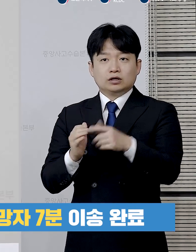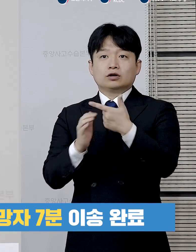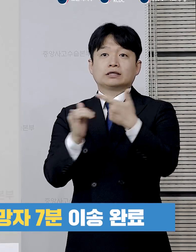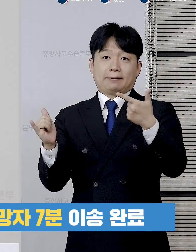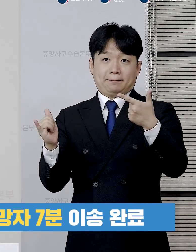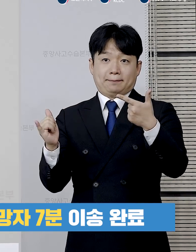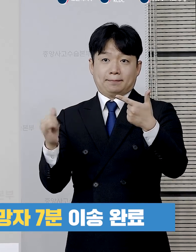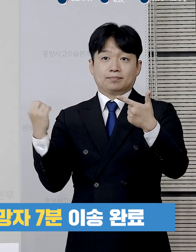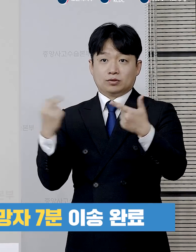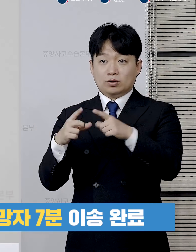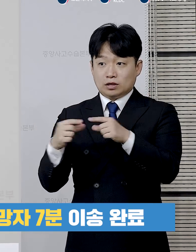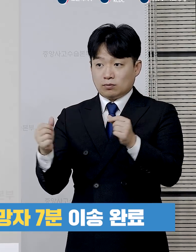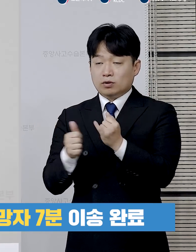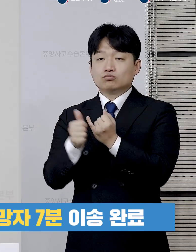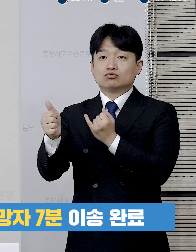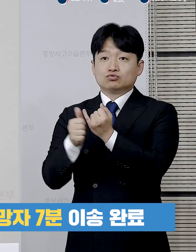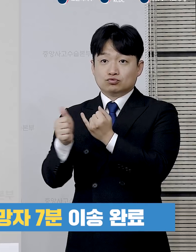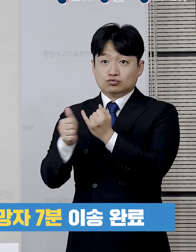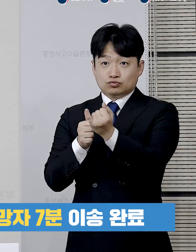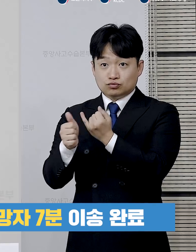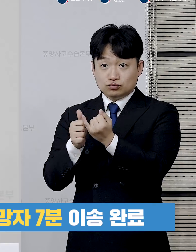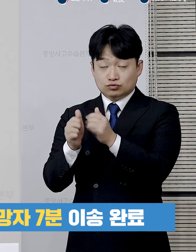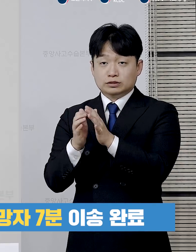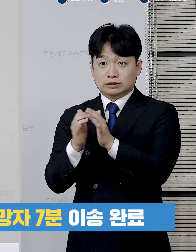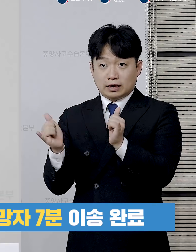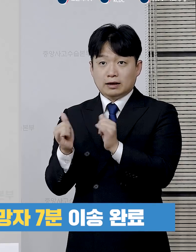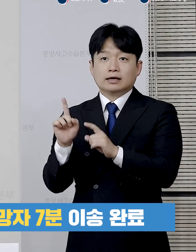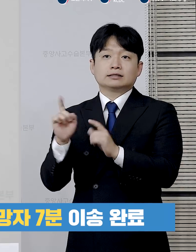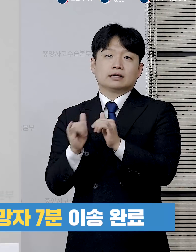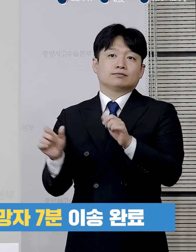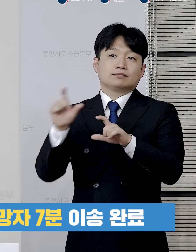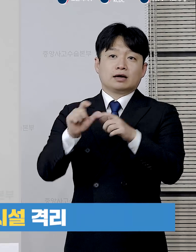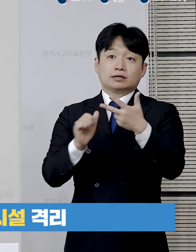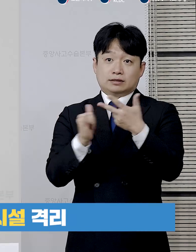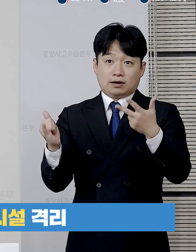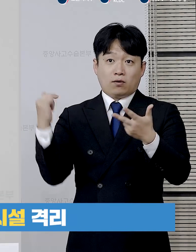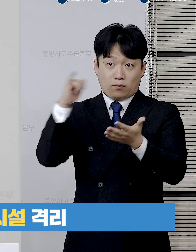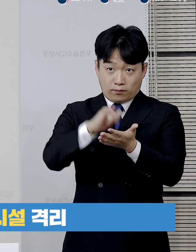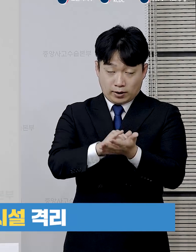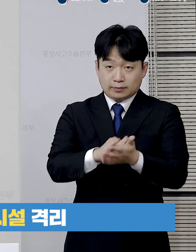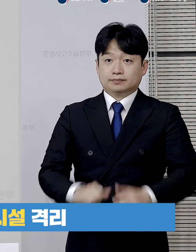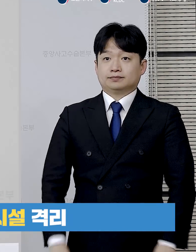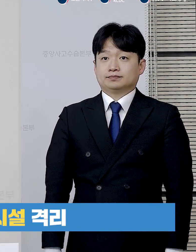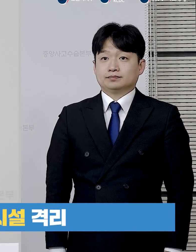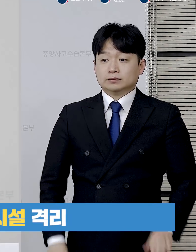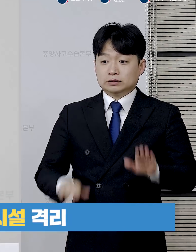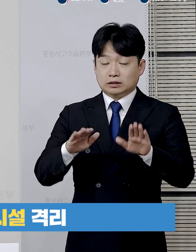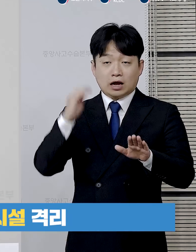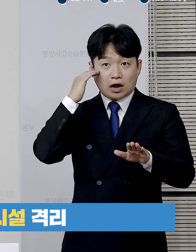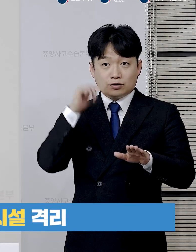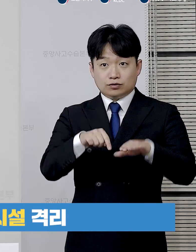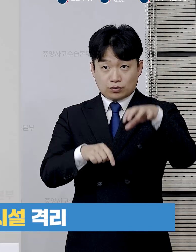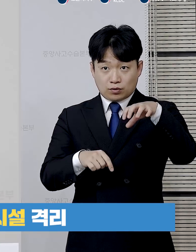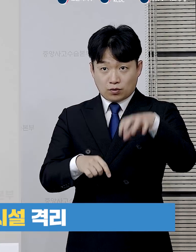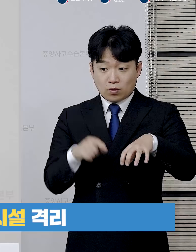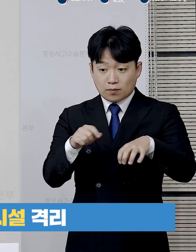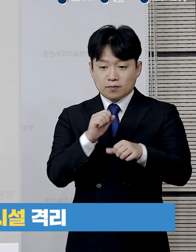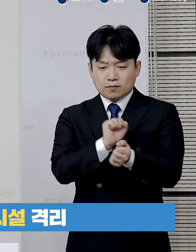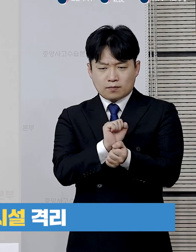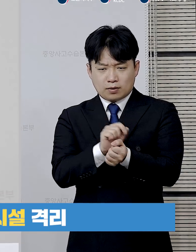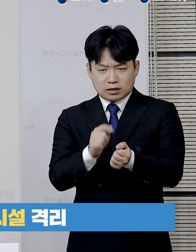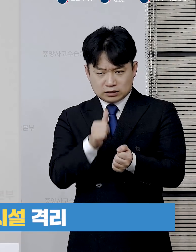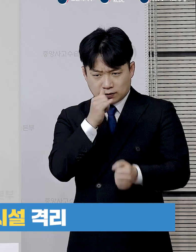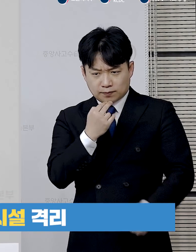희망자 6분과 일본인 배우자 1분이 이송되었습니다. 금일 김포공항에 도착해 현장에서 우리나라 검역을